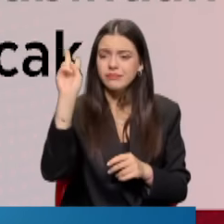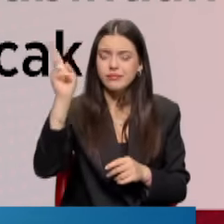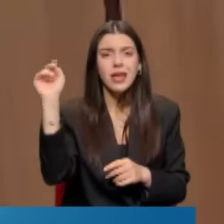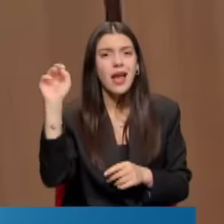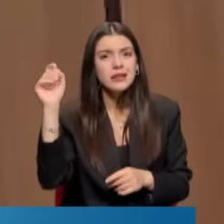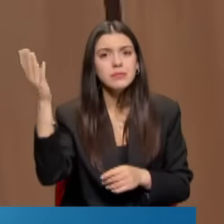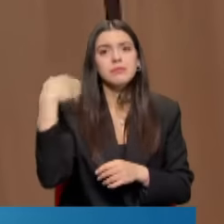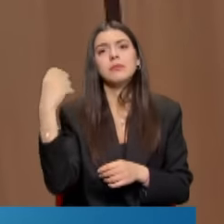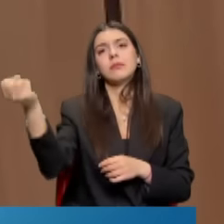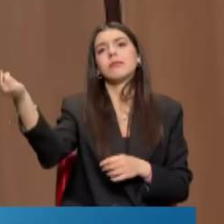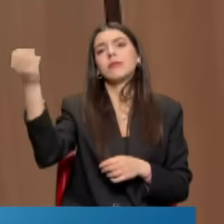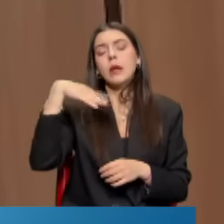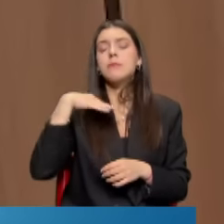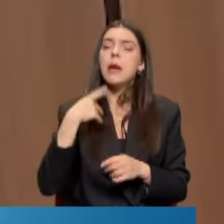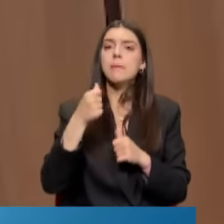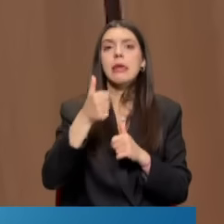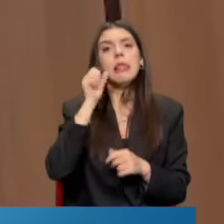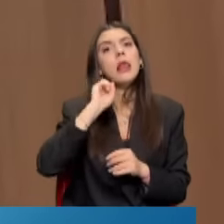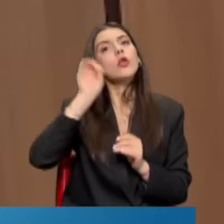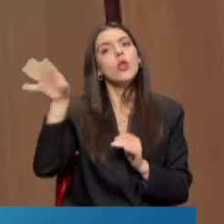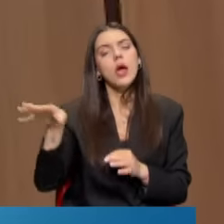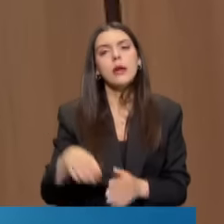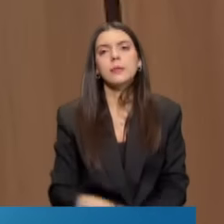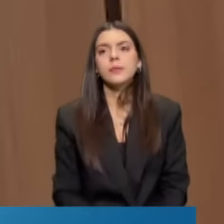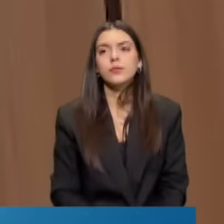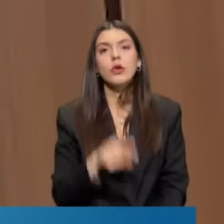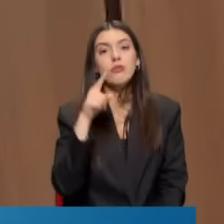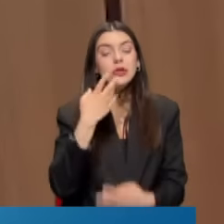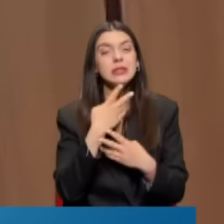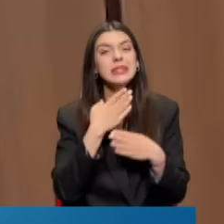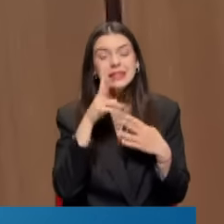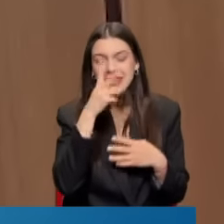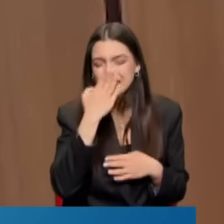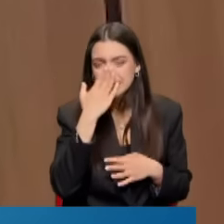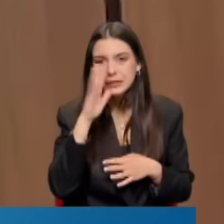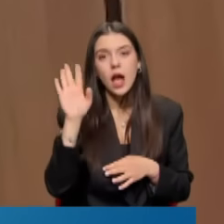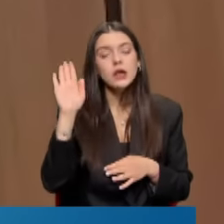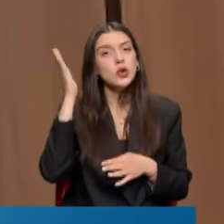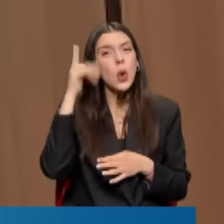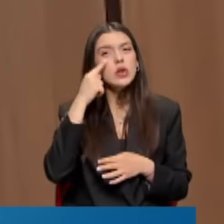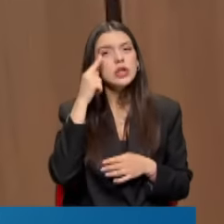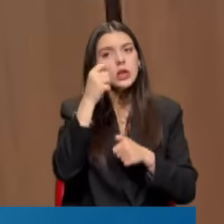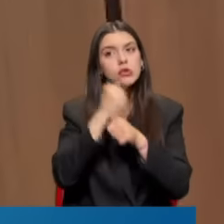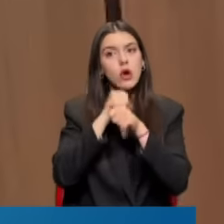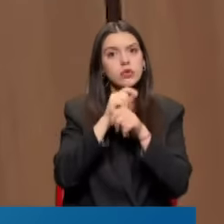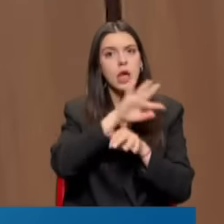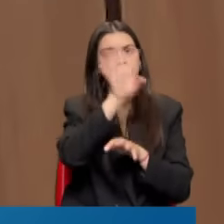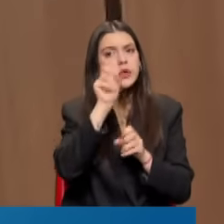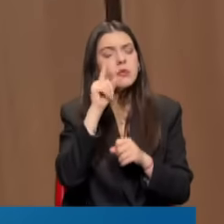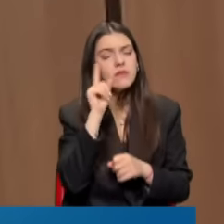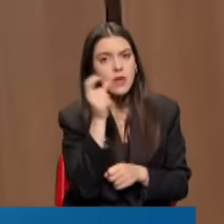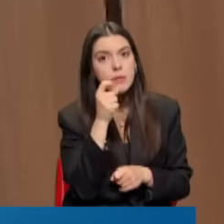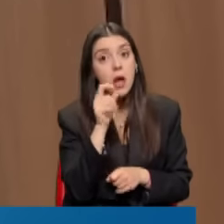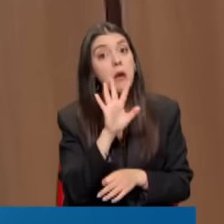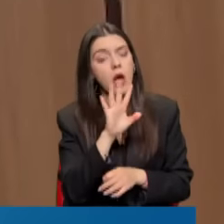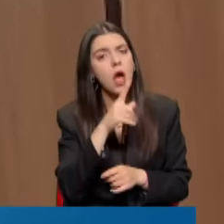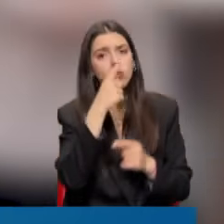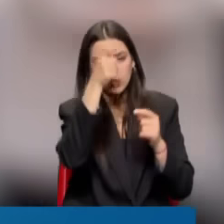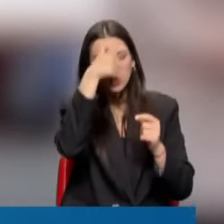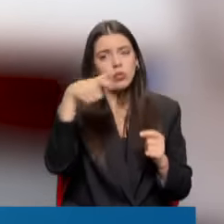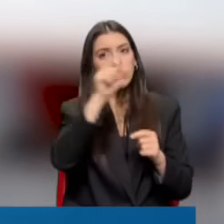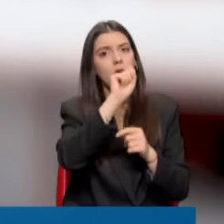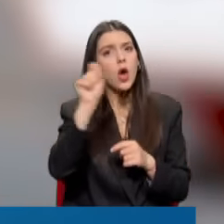gönderdim yani sadece bu açığı Kocaeli Gölcük'teki okul müdürü mü keşfetmiştir yoksa Türkiye genelinde bu keşfedilmiş